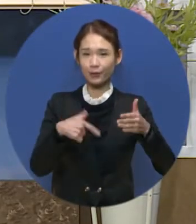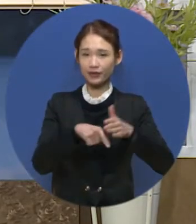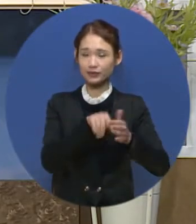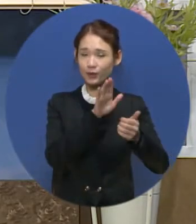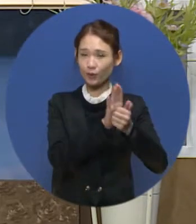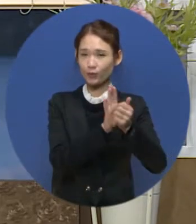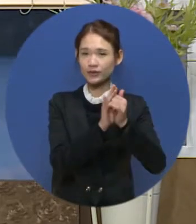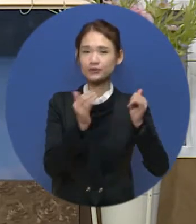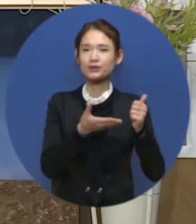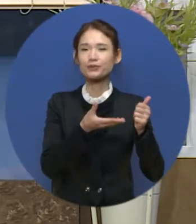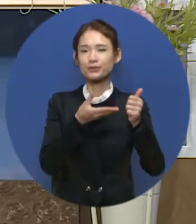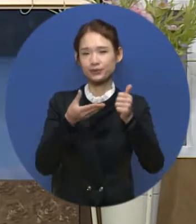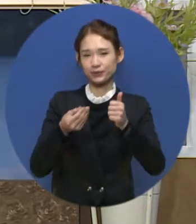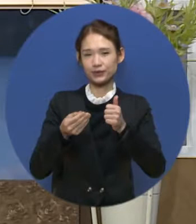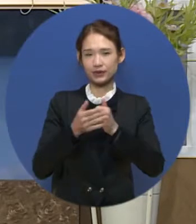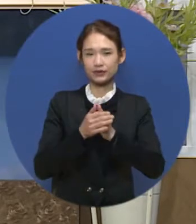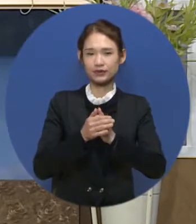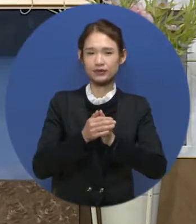돕는 분을 모셨습니다.